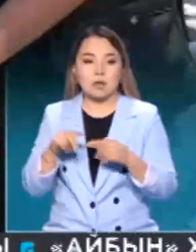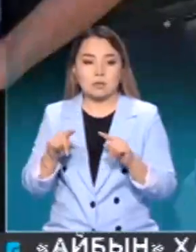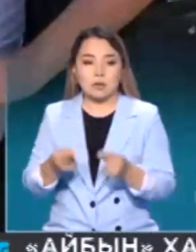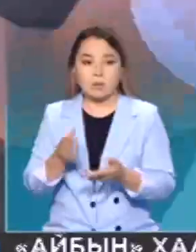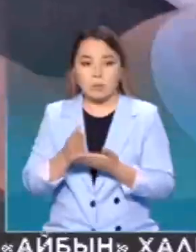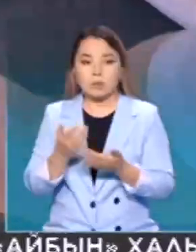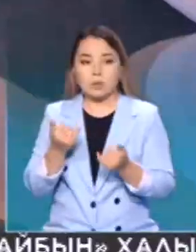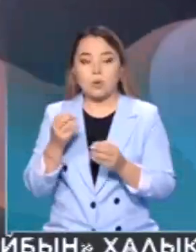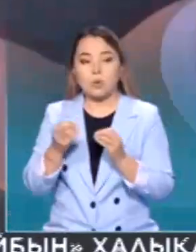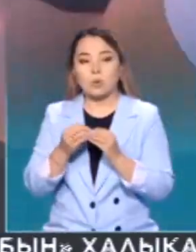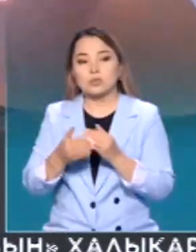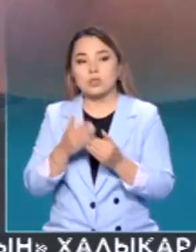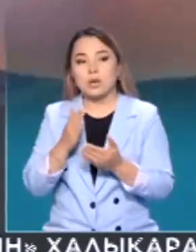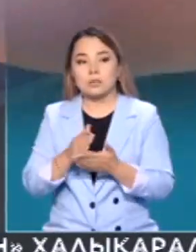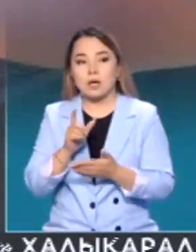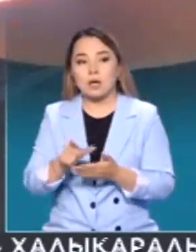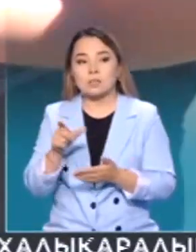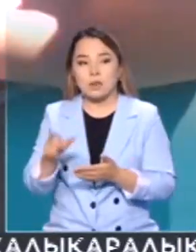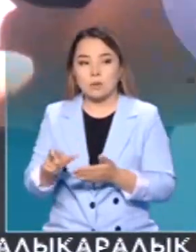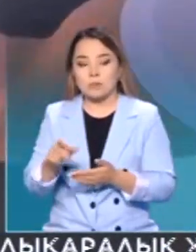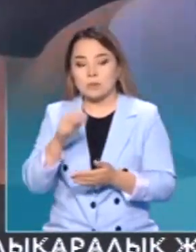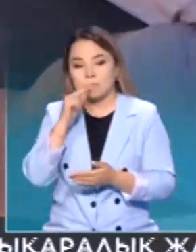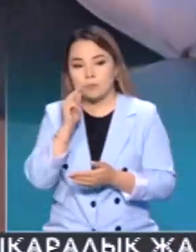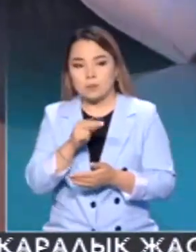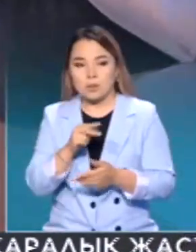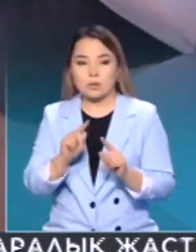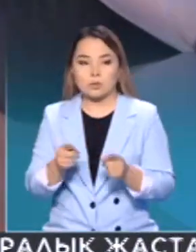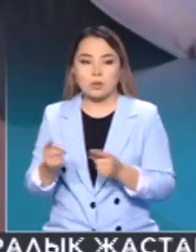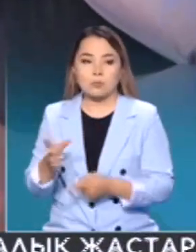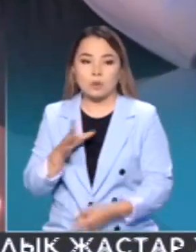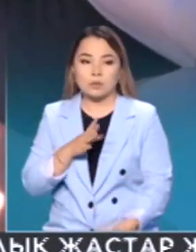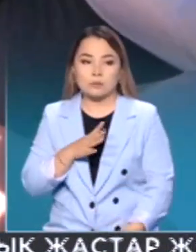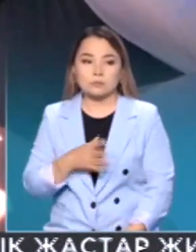барлығы 10 шақты адам күдікке ілініп отыр.